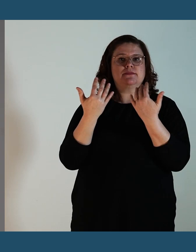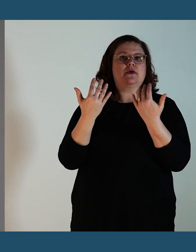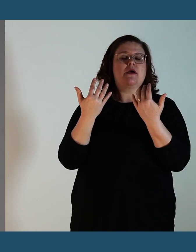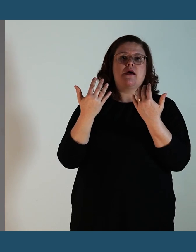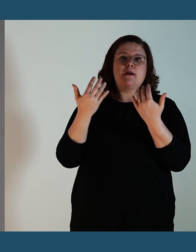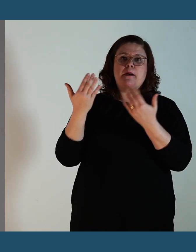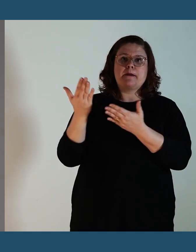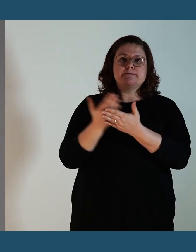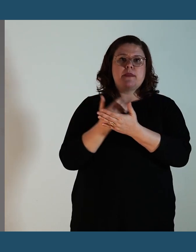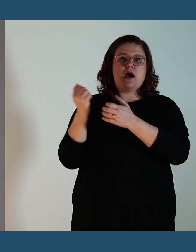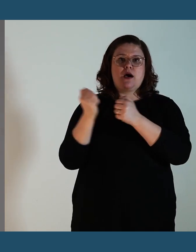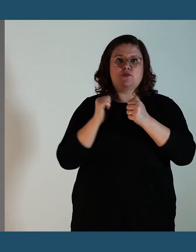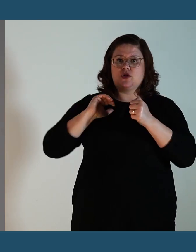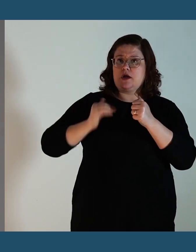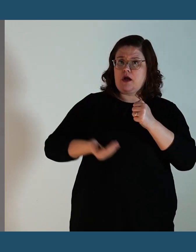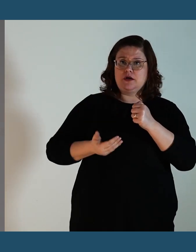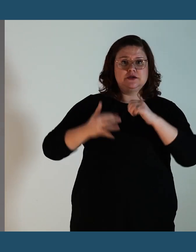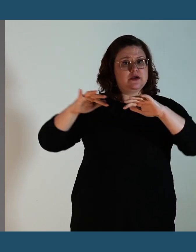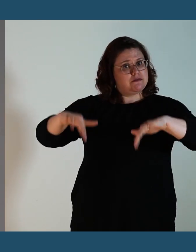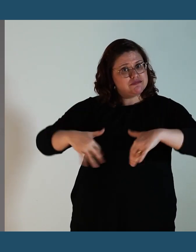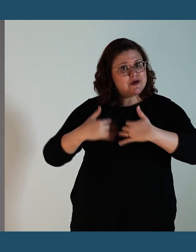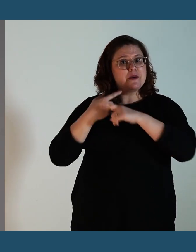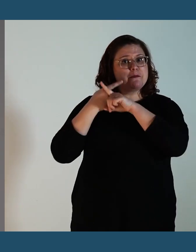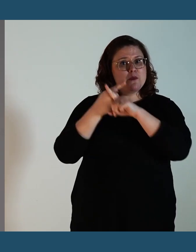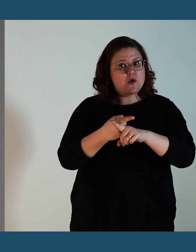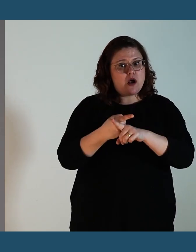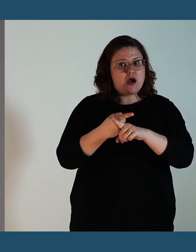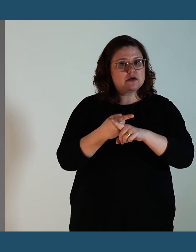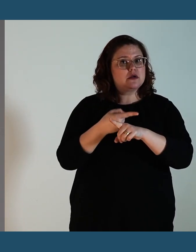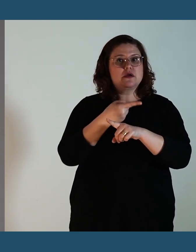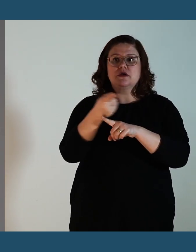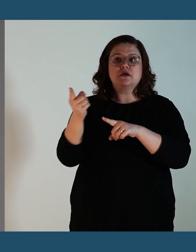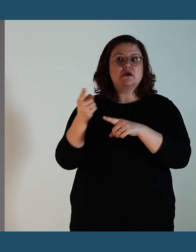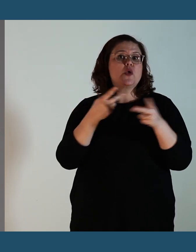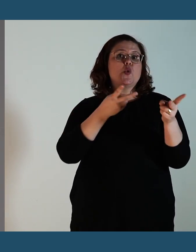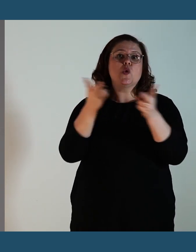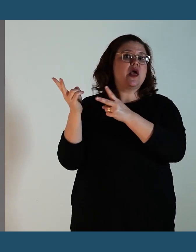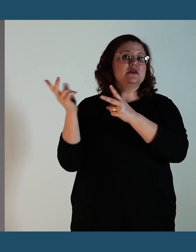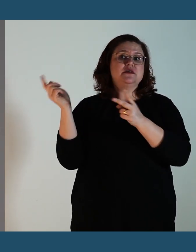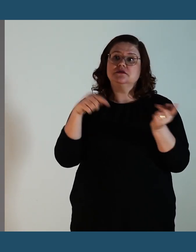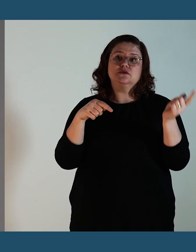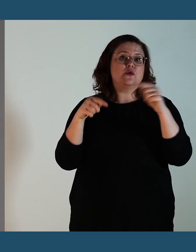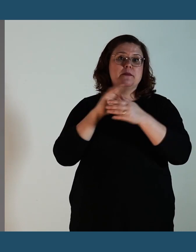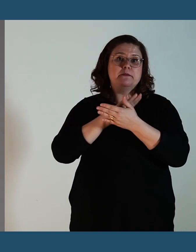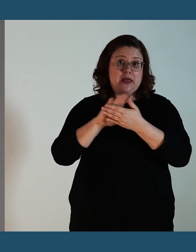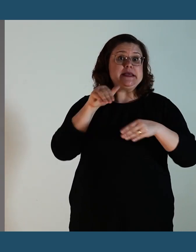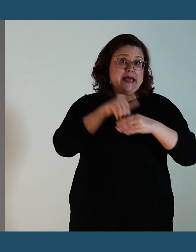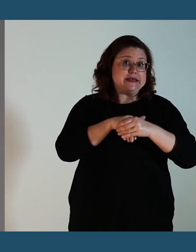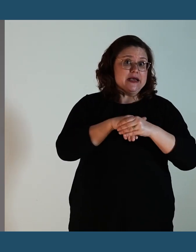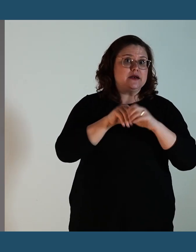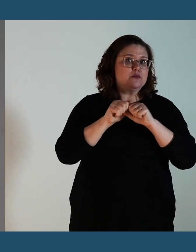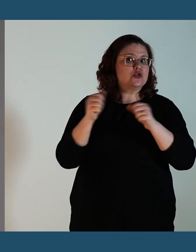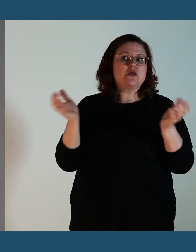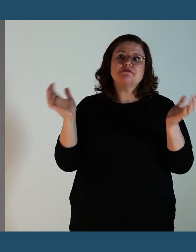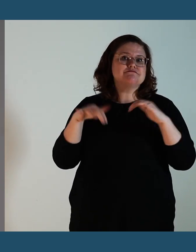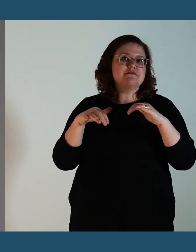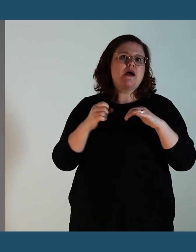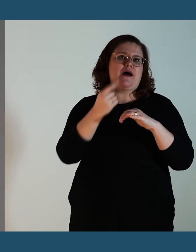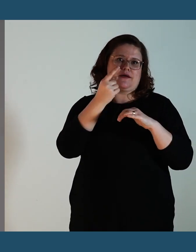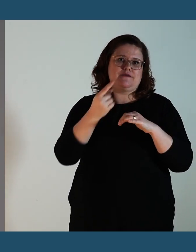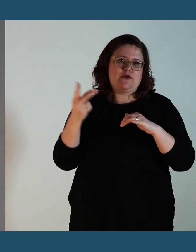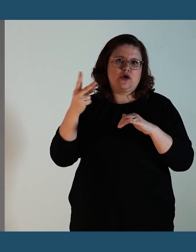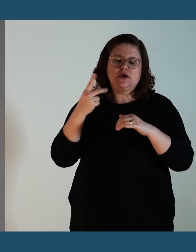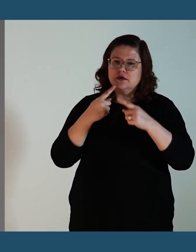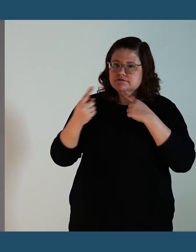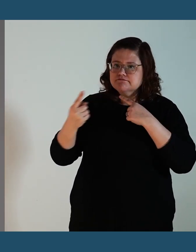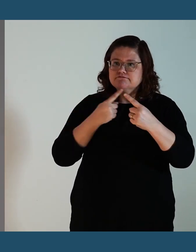niitä maahanmuuttajataustaisia naisia, jotka eivät yleensä siis tilaisuuksissa käy, vaikka jäseniä ovat. Ja juteltiin siinä pitkään ja he olivat